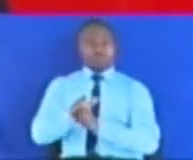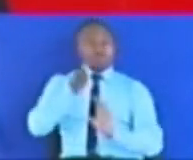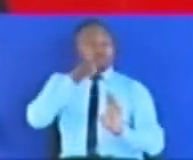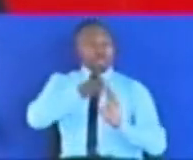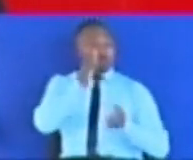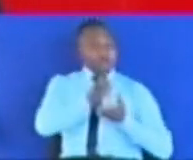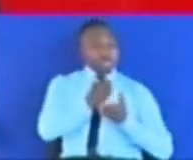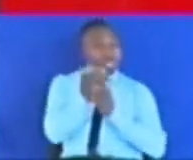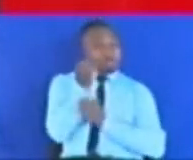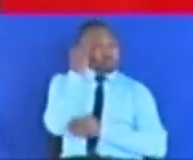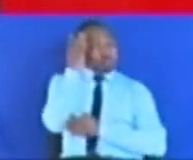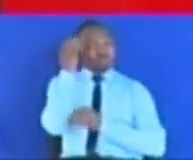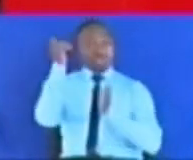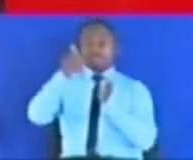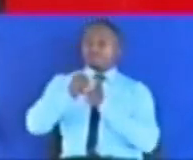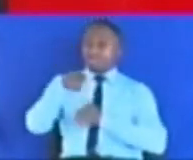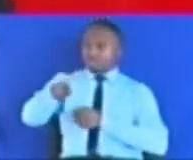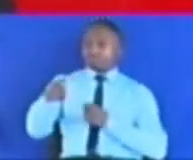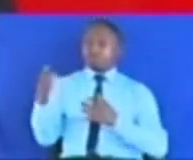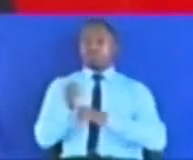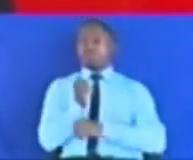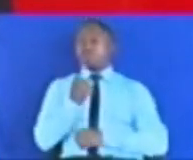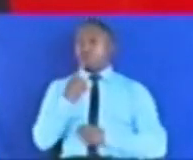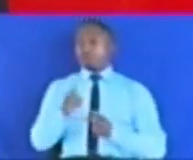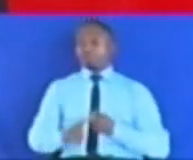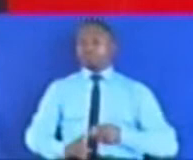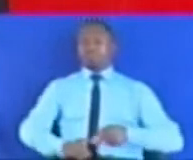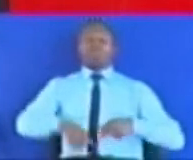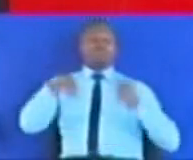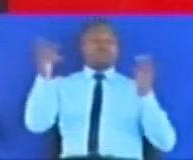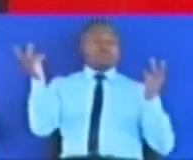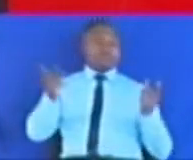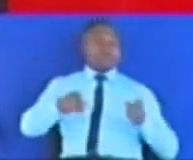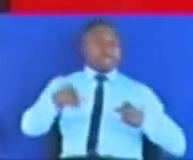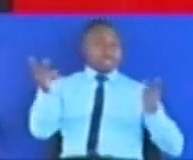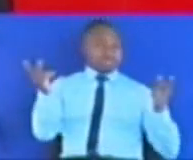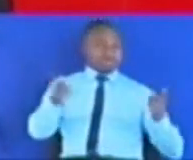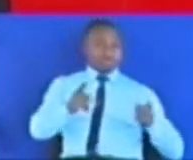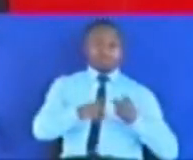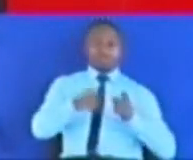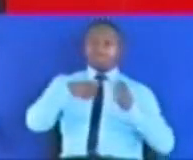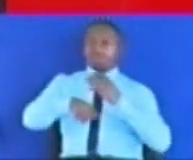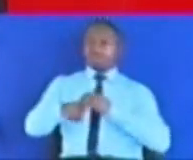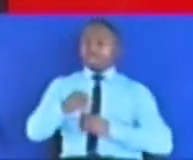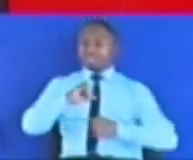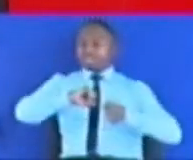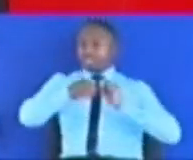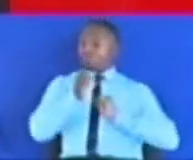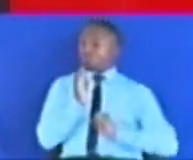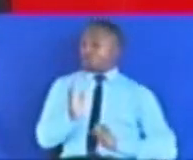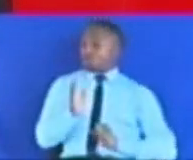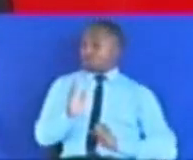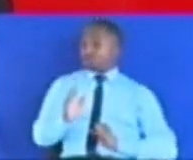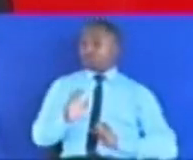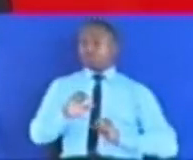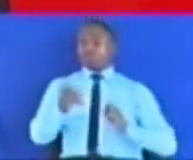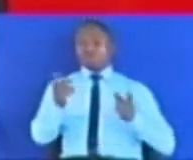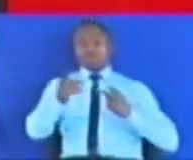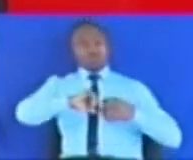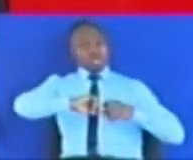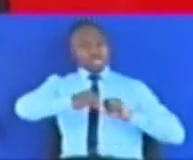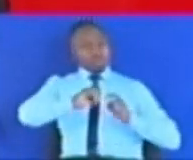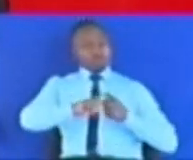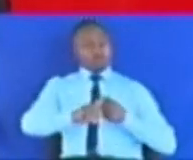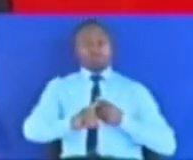kwamba yule mgonjwa akifika pale apate. Lakini vile vile katika hizo changamoto tunapata changamoto,